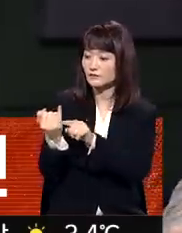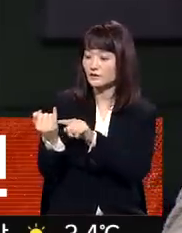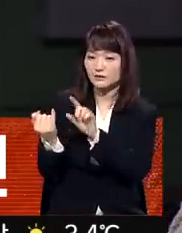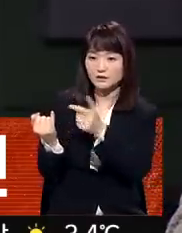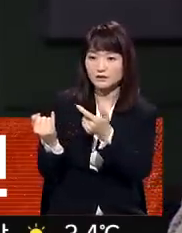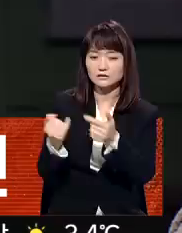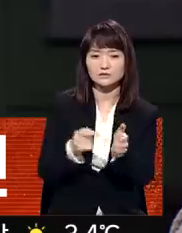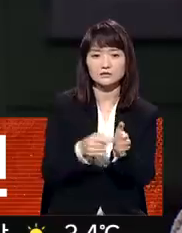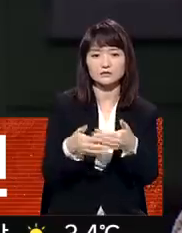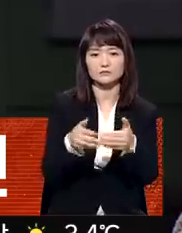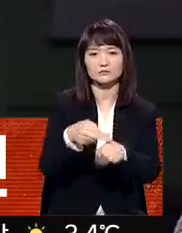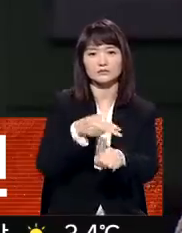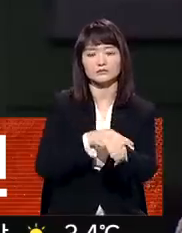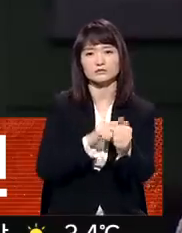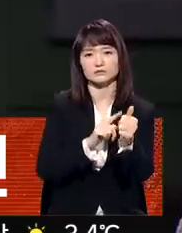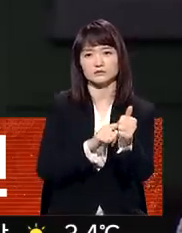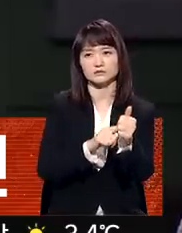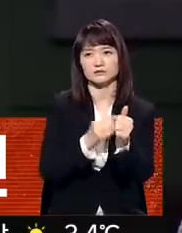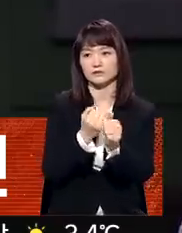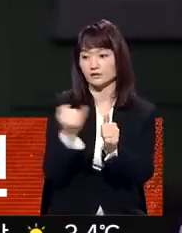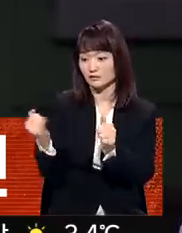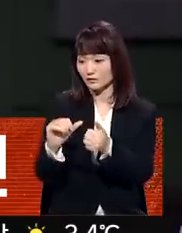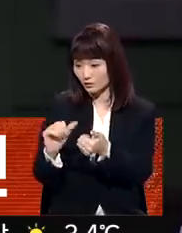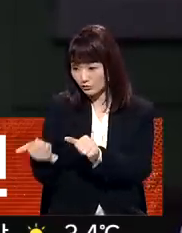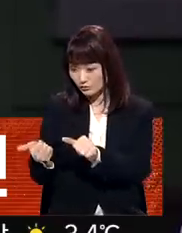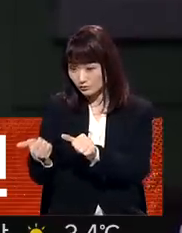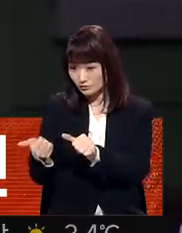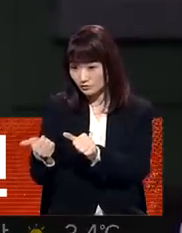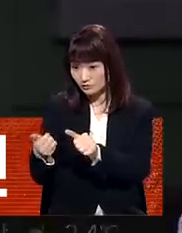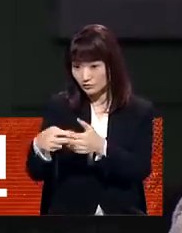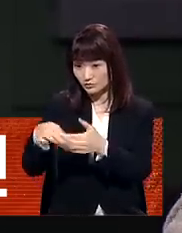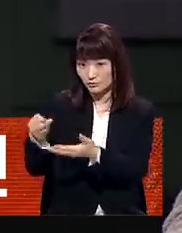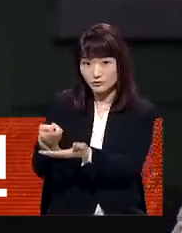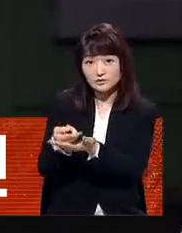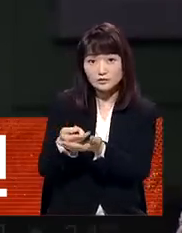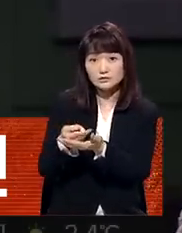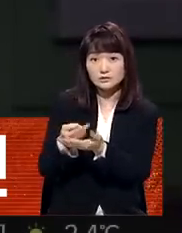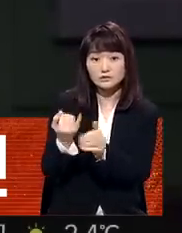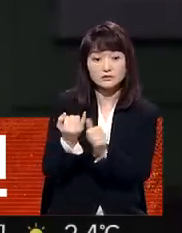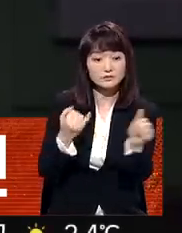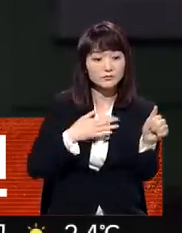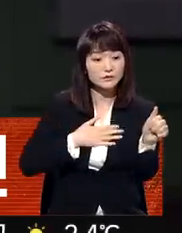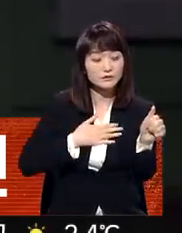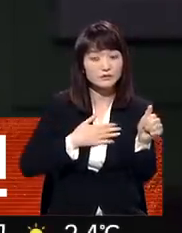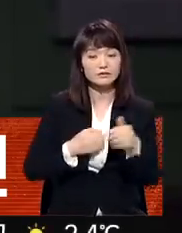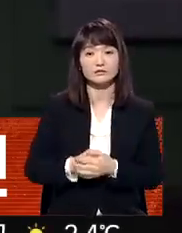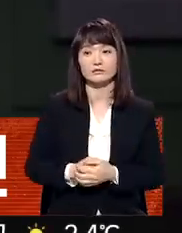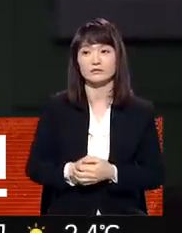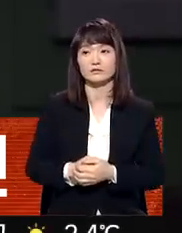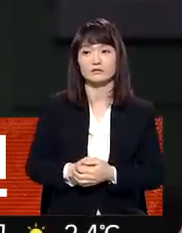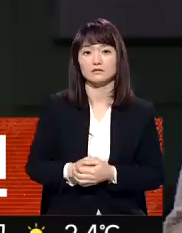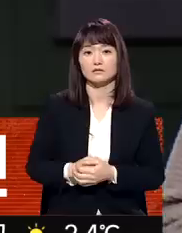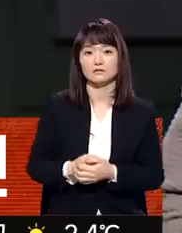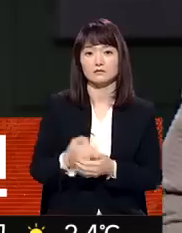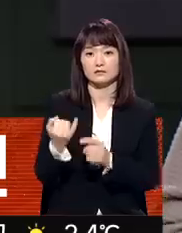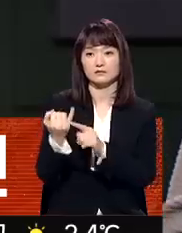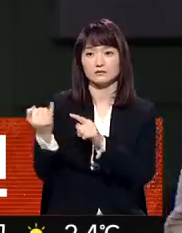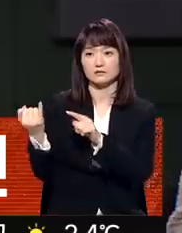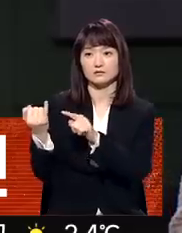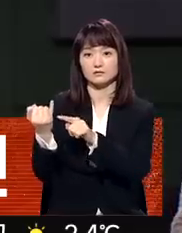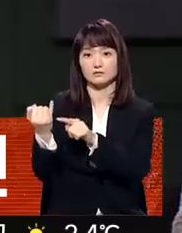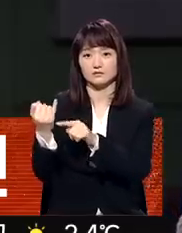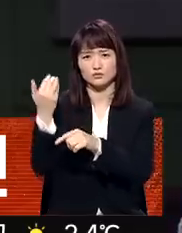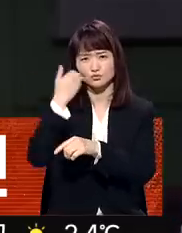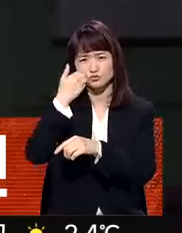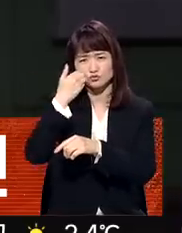의사였습니다이 아내가 사망한 채로 병원에 있다 이런 사실을 뒤늦게 남편이 알게 된 겁니다 얀의 사이는 비외상성 뇌출혈로